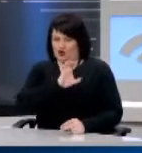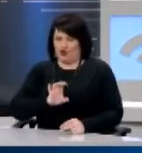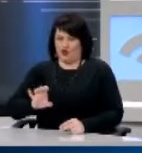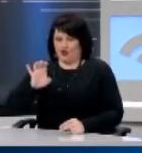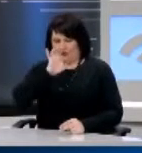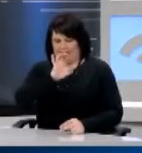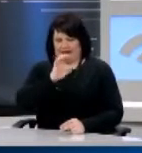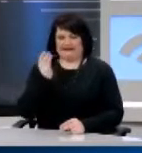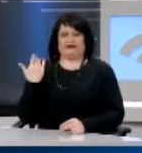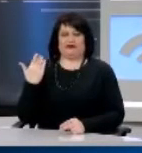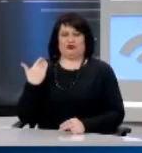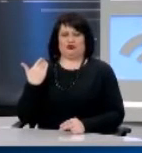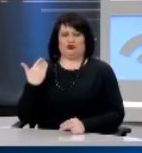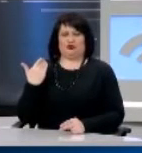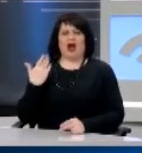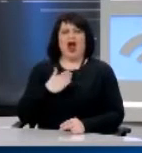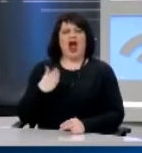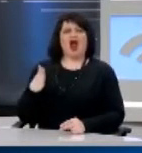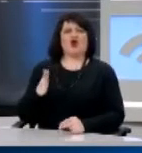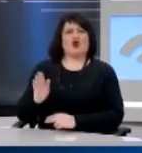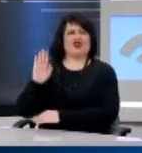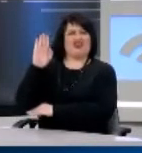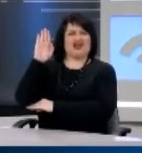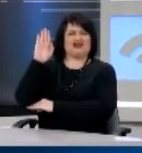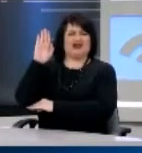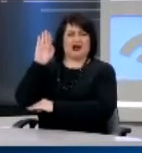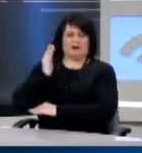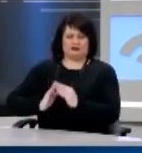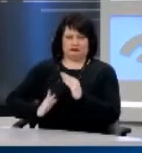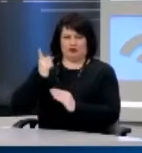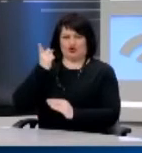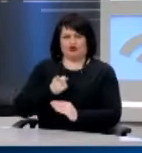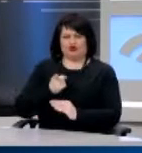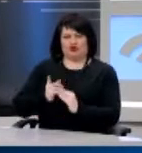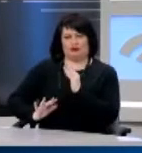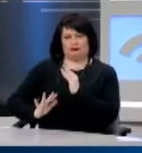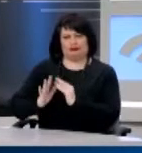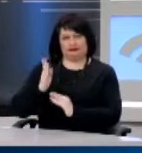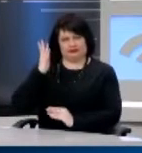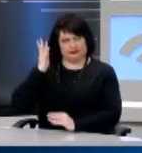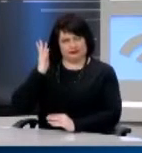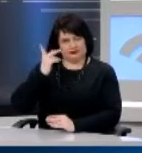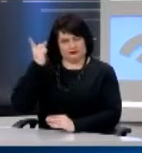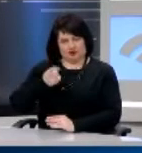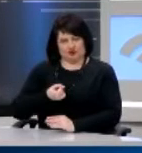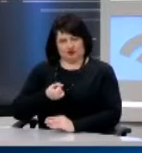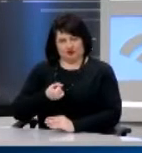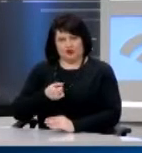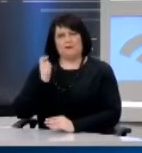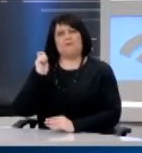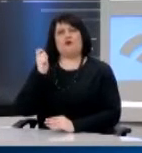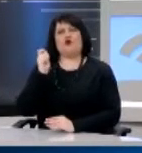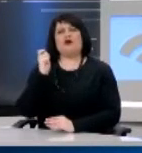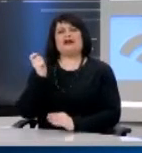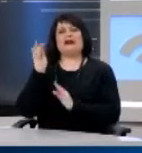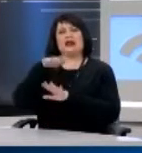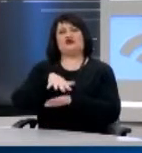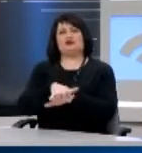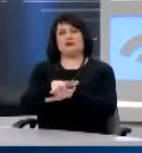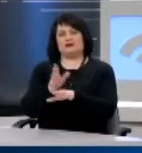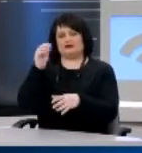περιπτώσεις έχουν πολιτικές ένταξης και ενσωμάτωσης στην Ευρώπη και πιο συγκεκριμένα